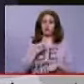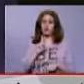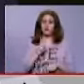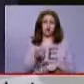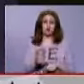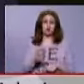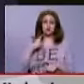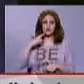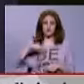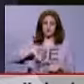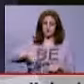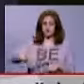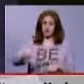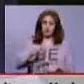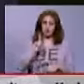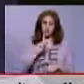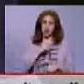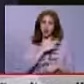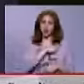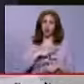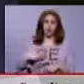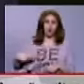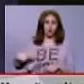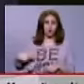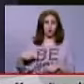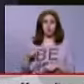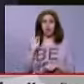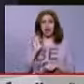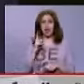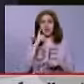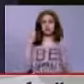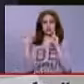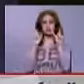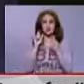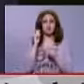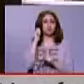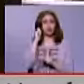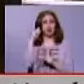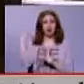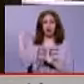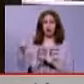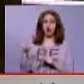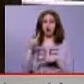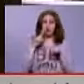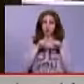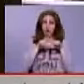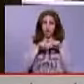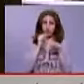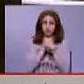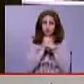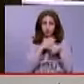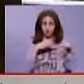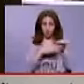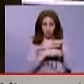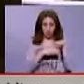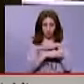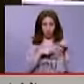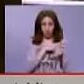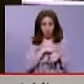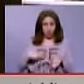حكومة راجعي نفسك، ولازم تكون في اجراءات حاسمة وعقاب حقيقي، ولازم نسمع عن